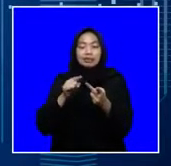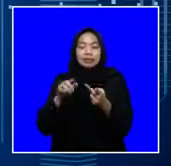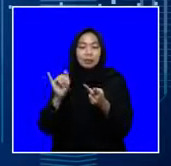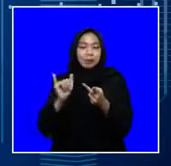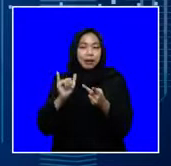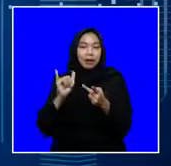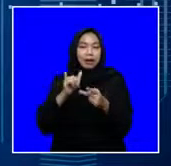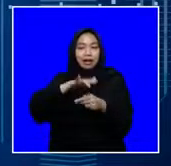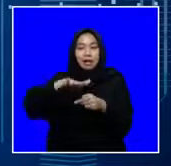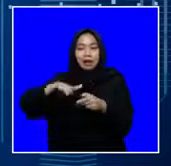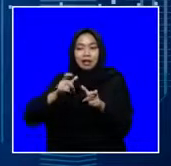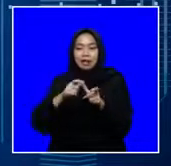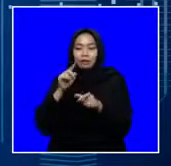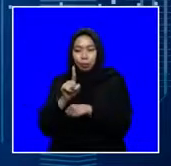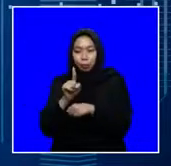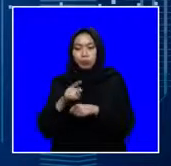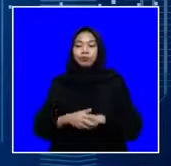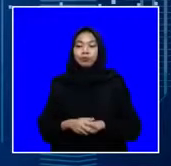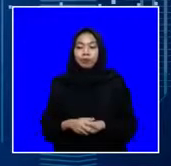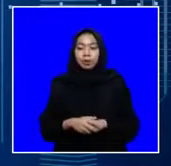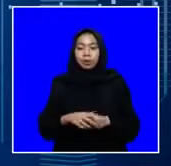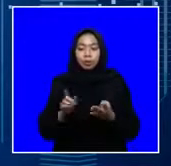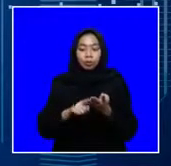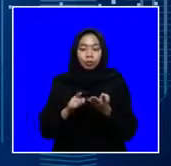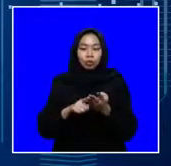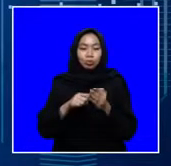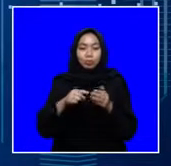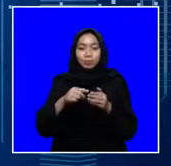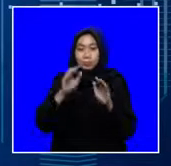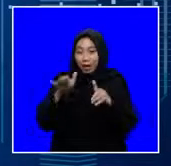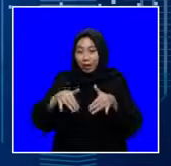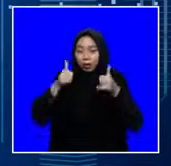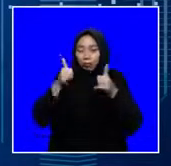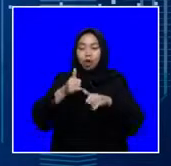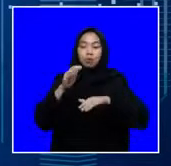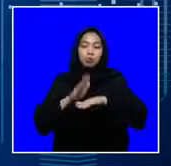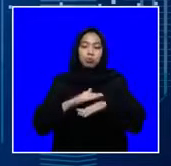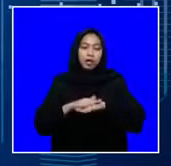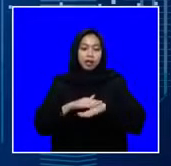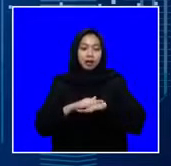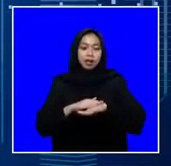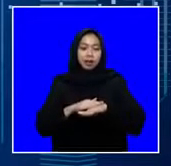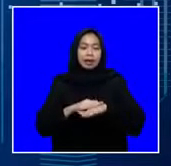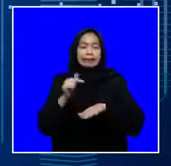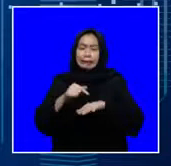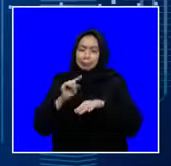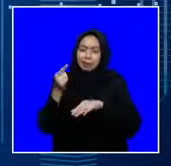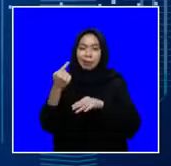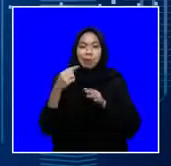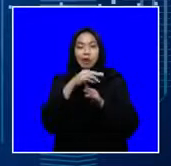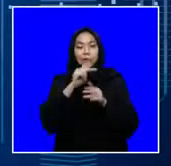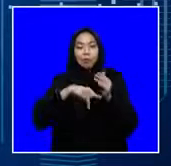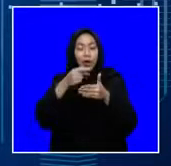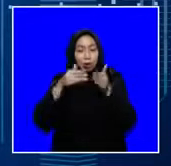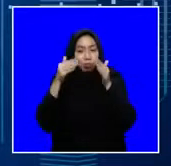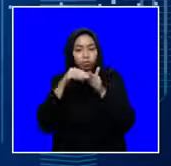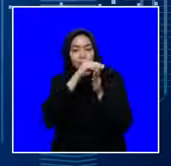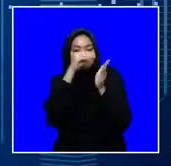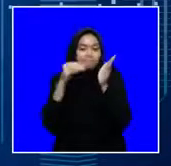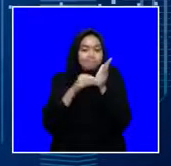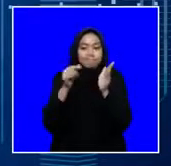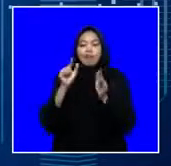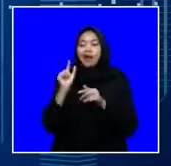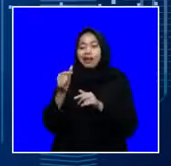B6 tentunya beasiswa kebudayaan, di mana kita akan untuk pertama kalinya menambahkan program khusus untuk